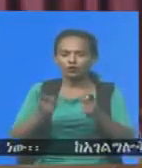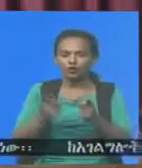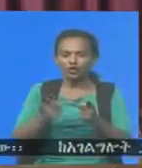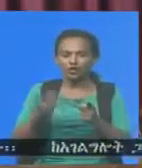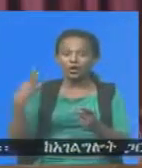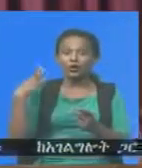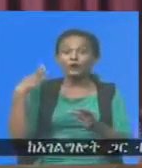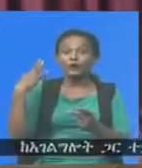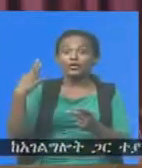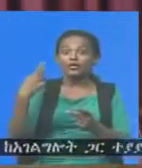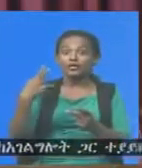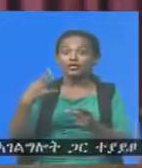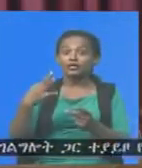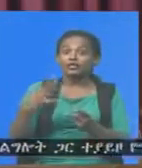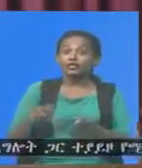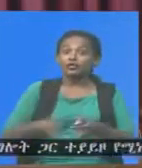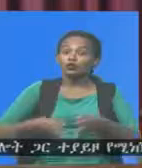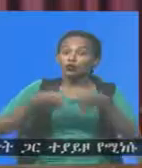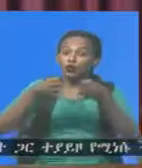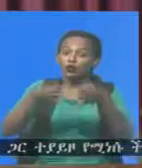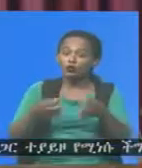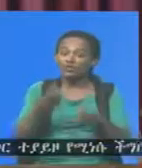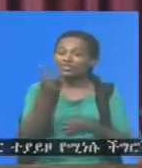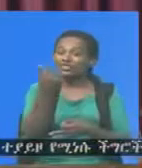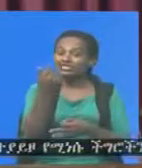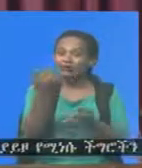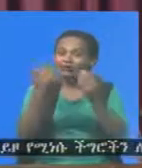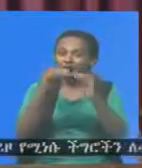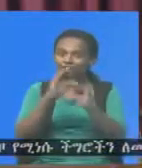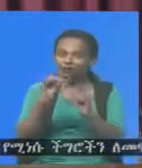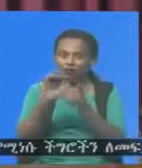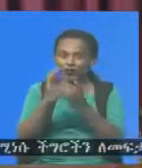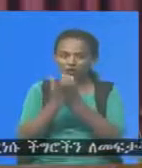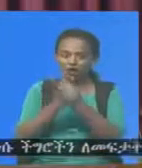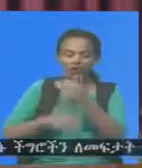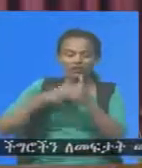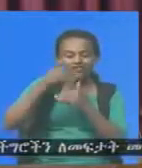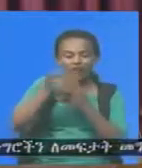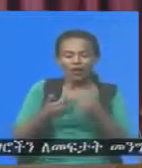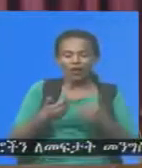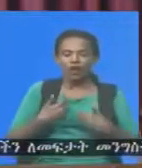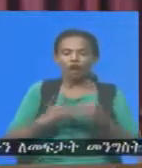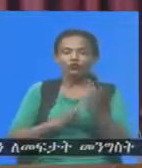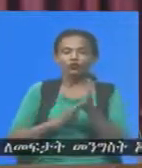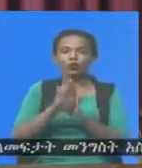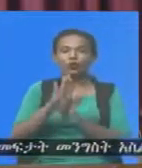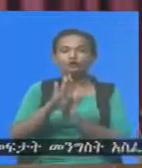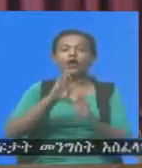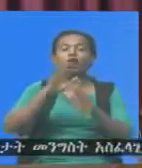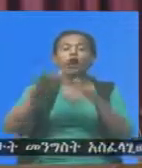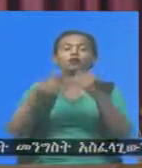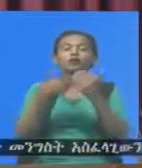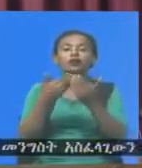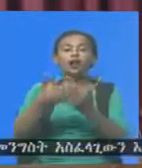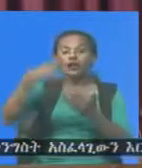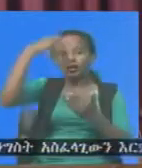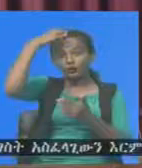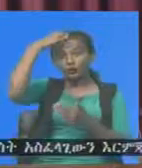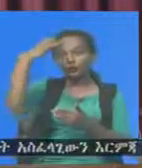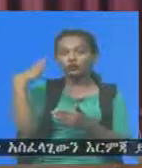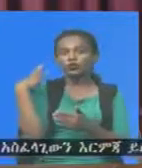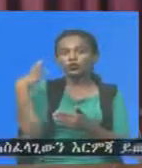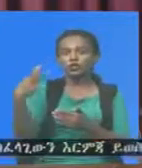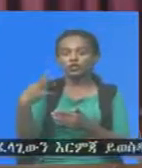በግል ተዘዋወረበት ገንዘብ መጠንና ሁኔታ ከዚያ በኋላ ያለው ልማት አጠቃላይ ከመንግስት ወደ ግል